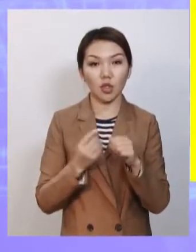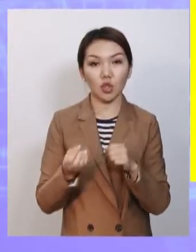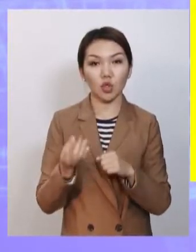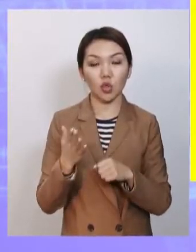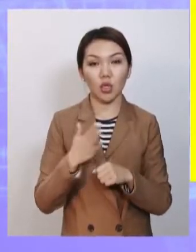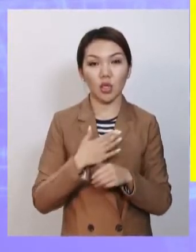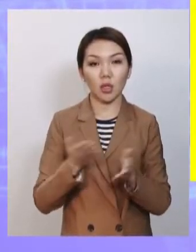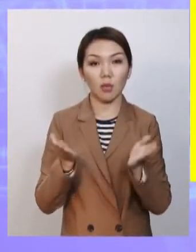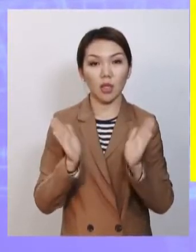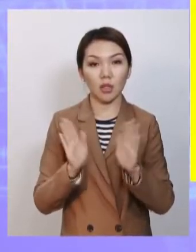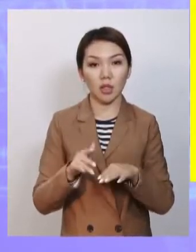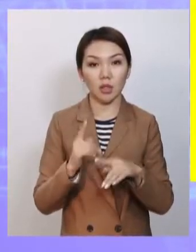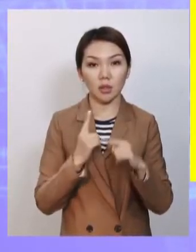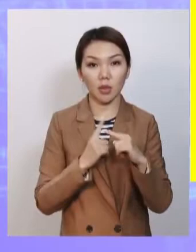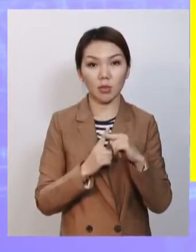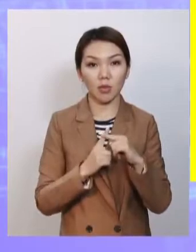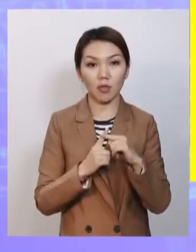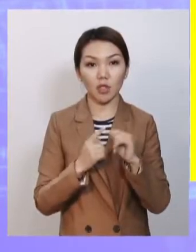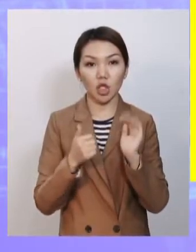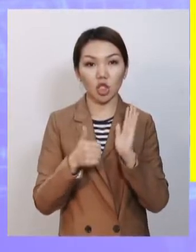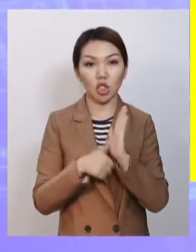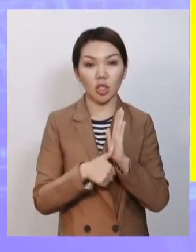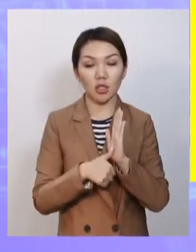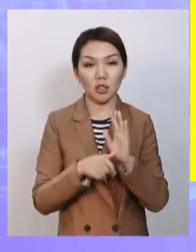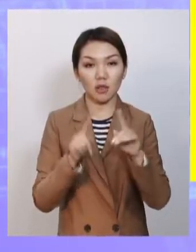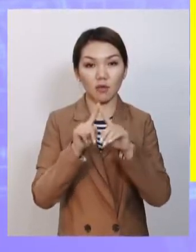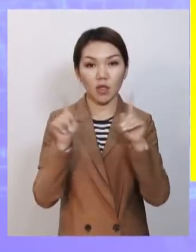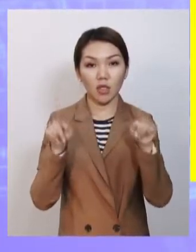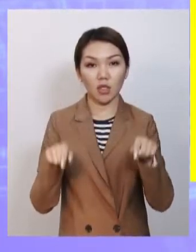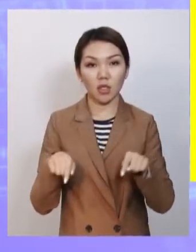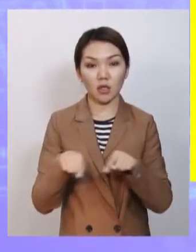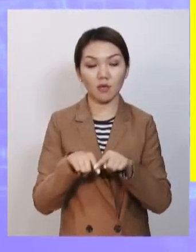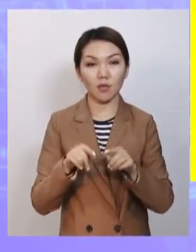прибавить 6 квадратов